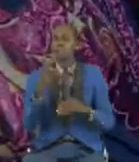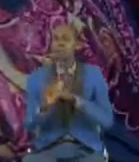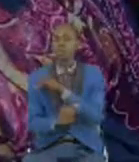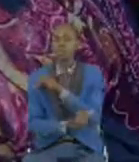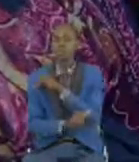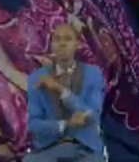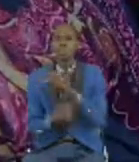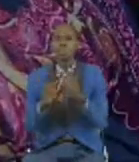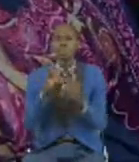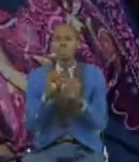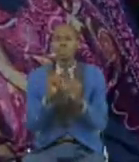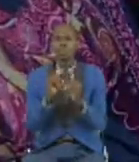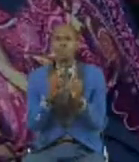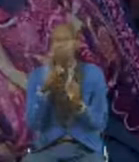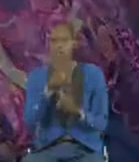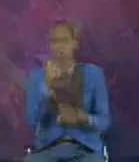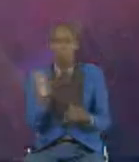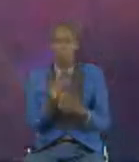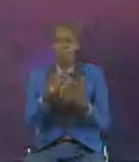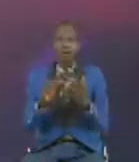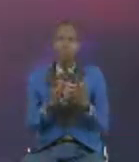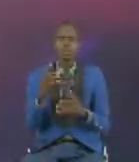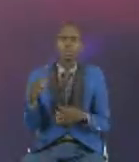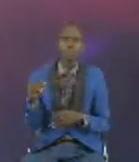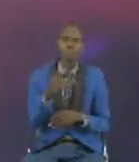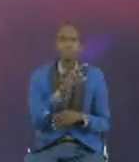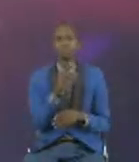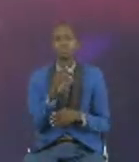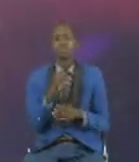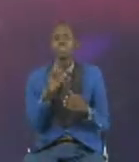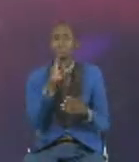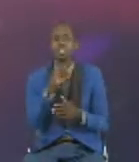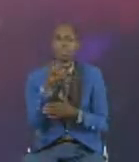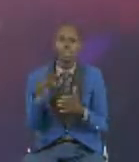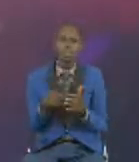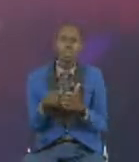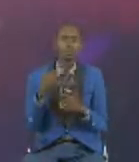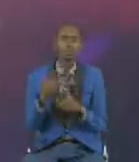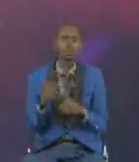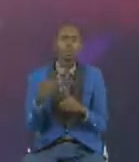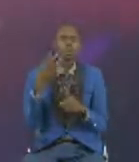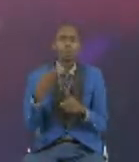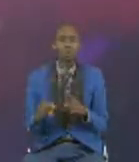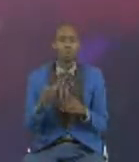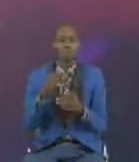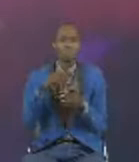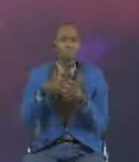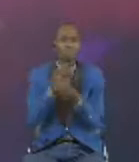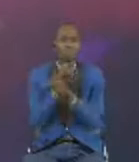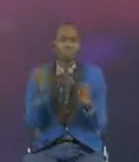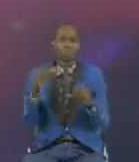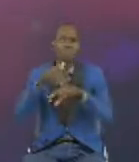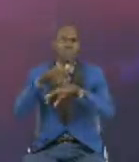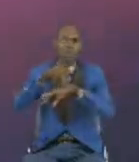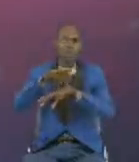quiconque parmi vous craint Dieu, c'est cette parole de salut,